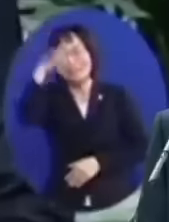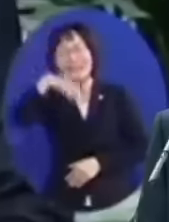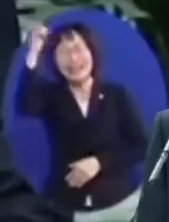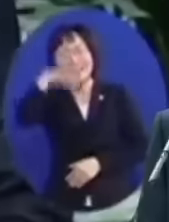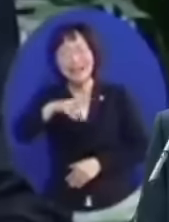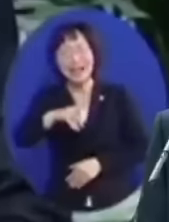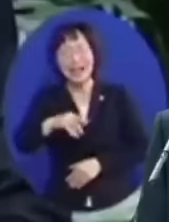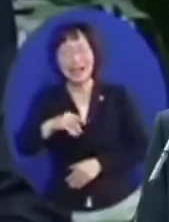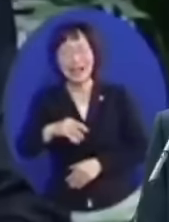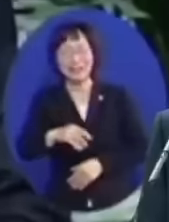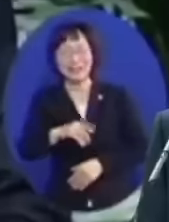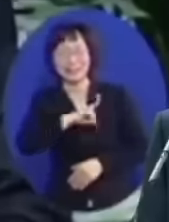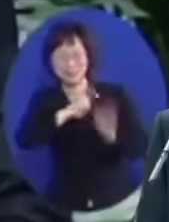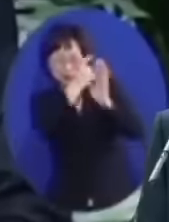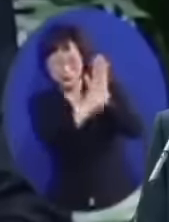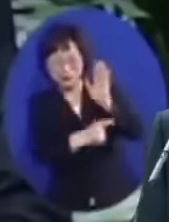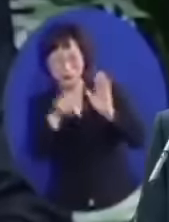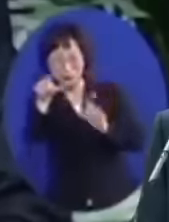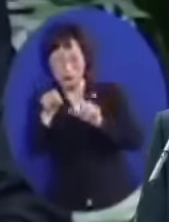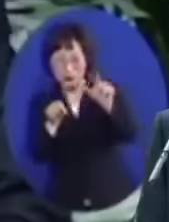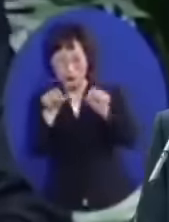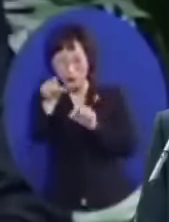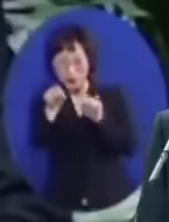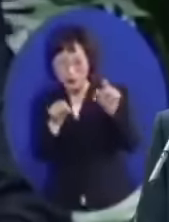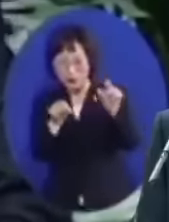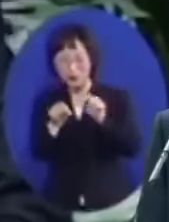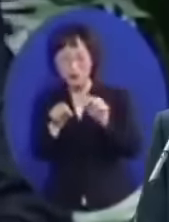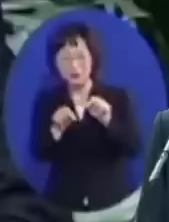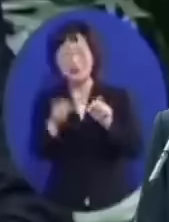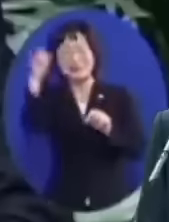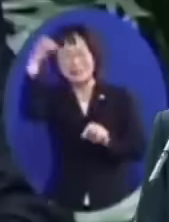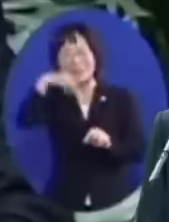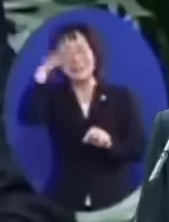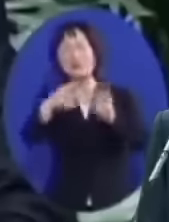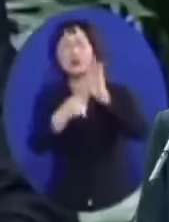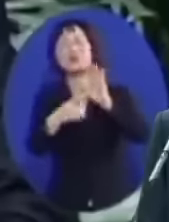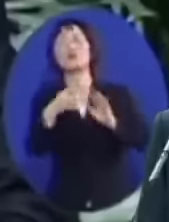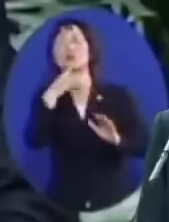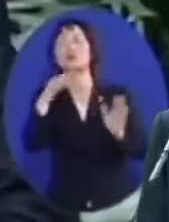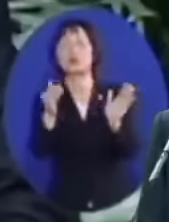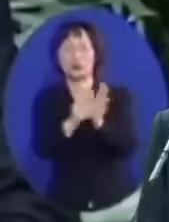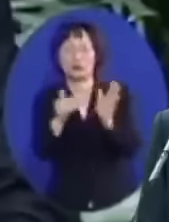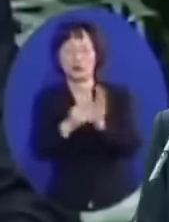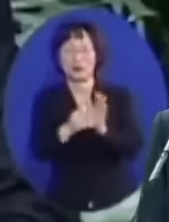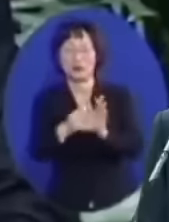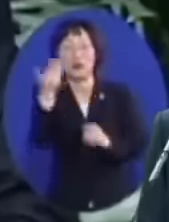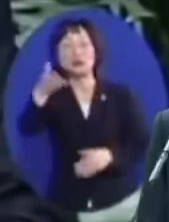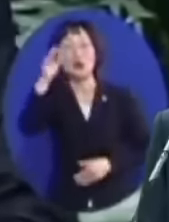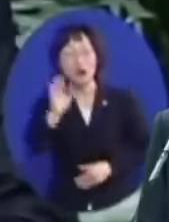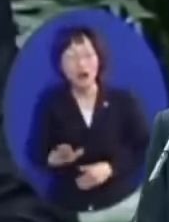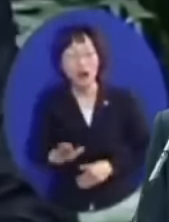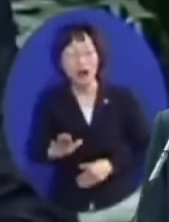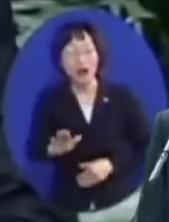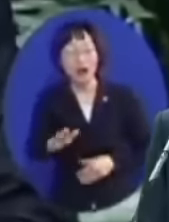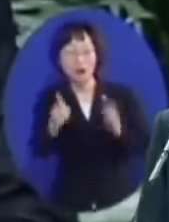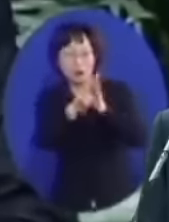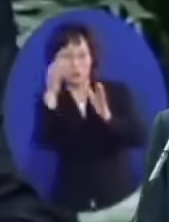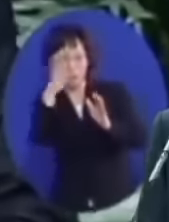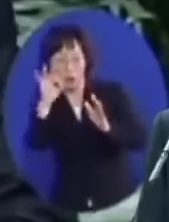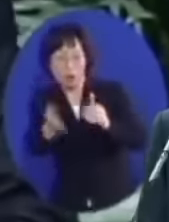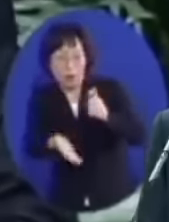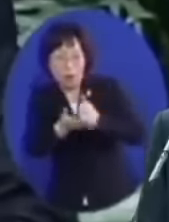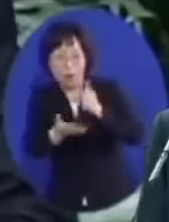이름을 끄집어내어서 발표한 것입니다. 그러나 인정을 해주고 칭찬을